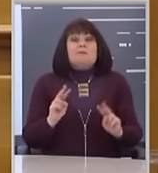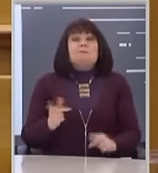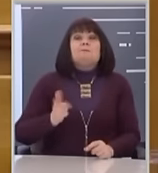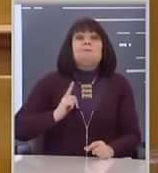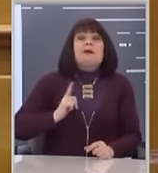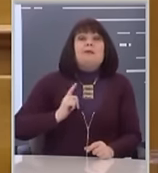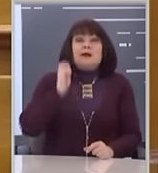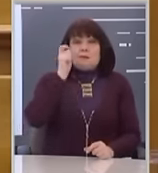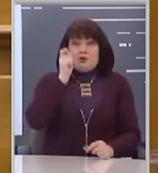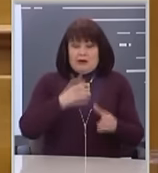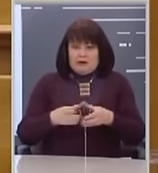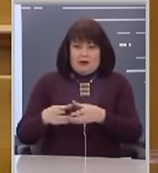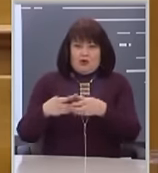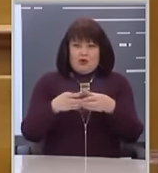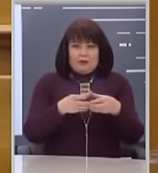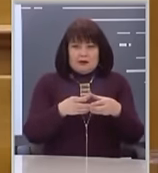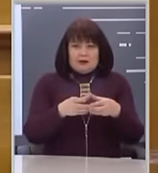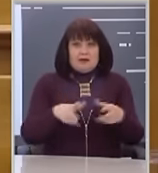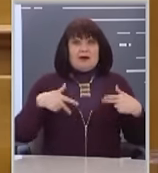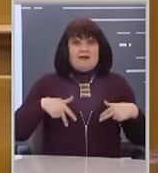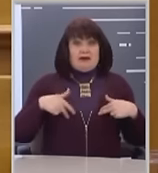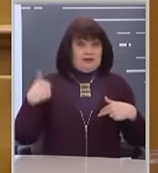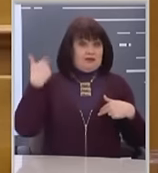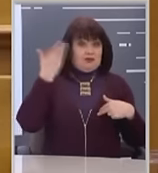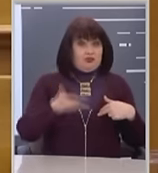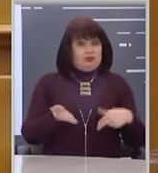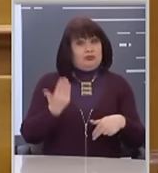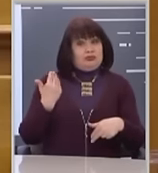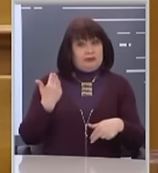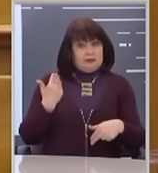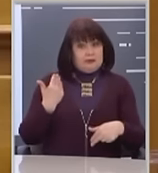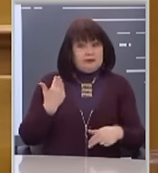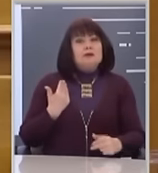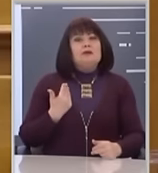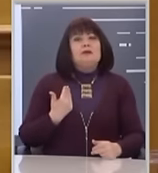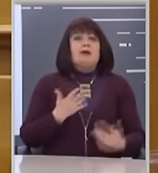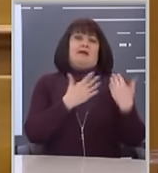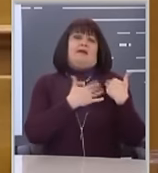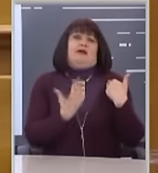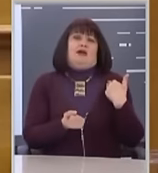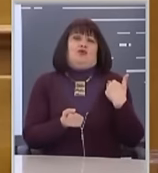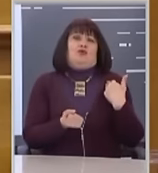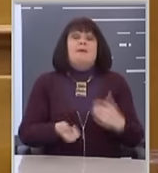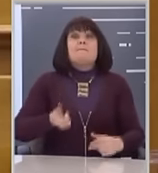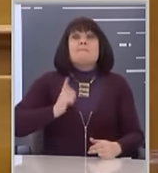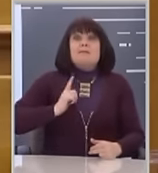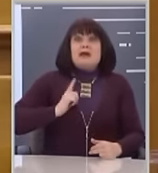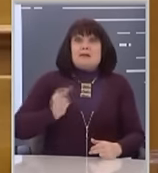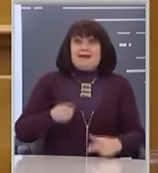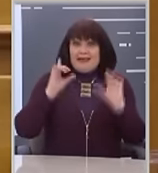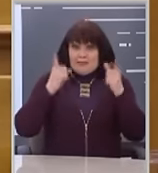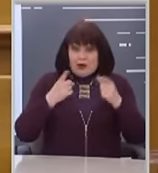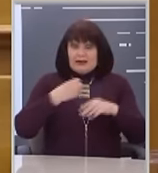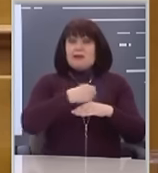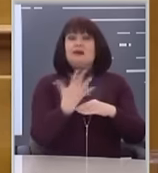από τα κόμματα που κυβέρνησαν τον τόπο και που είχαν την ευθύνη. Την περιμένει από την Νέα Δημοκρατία